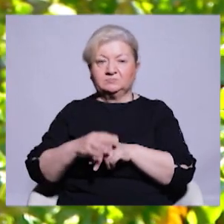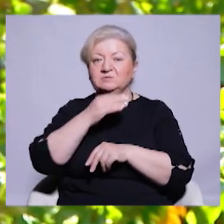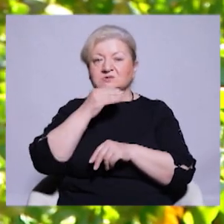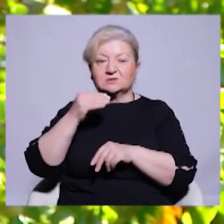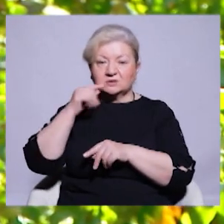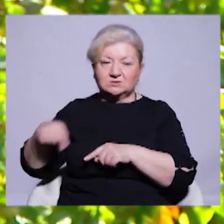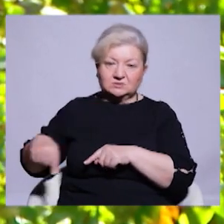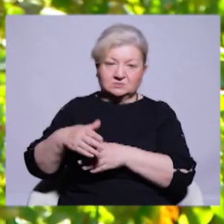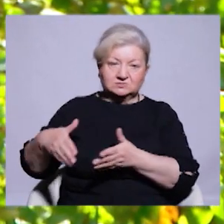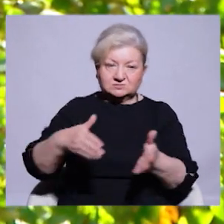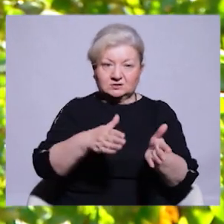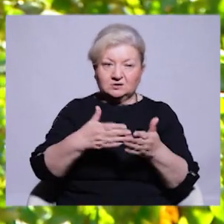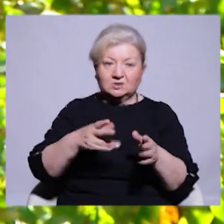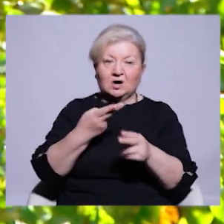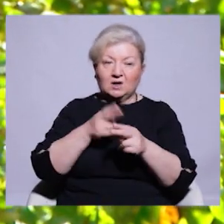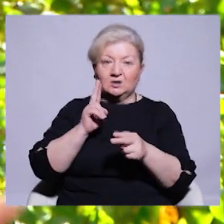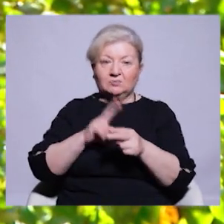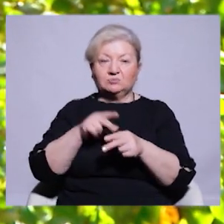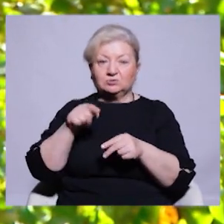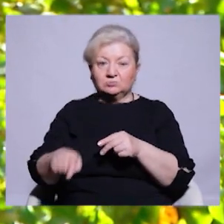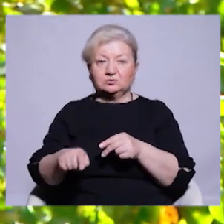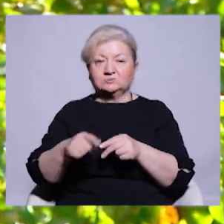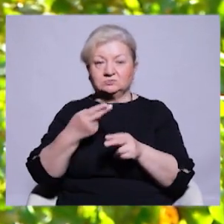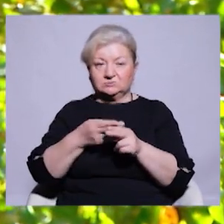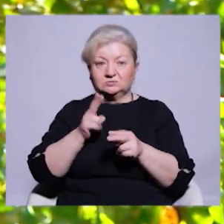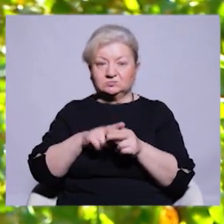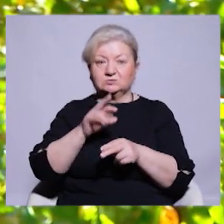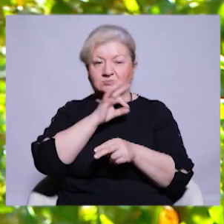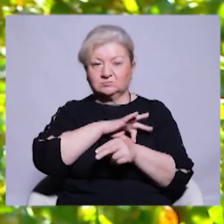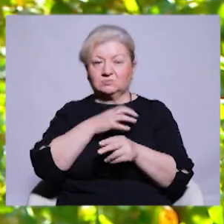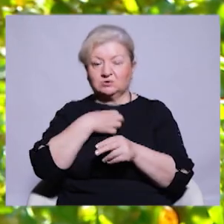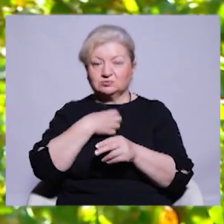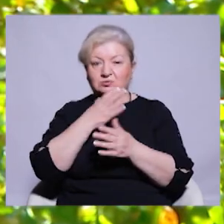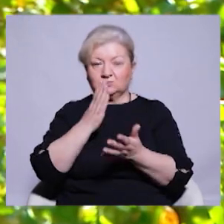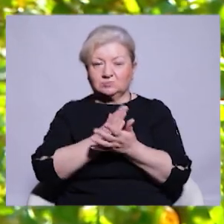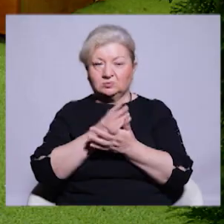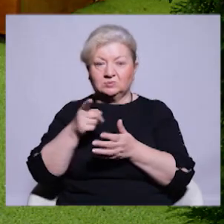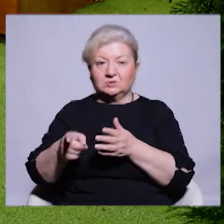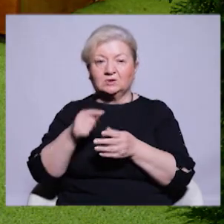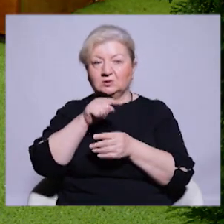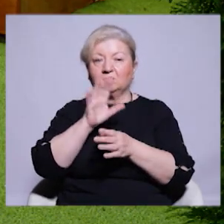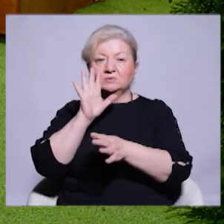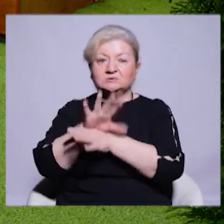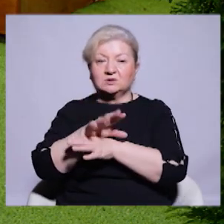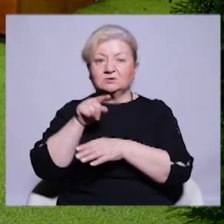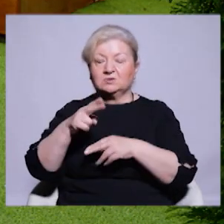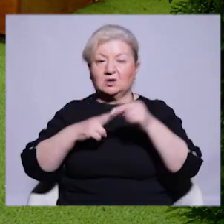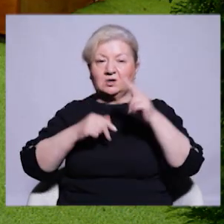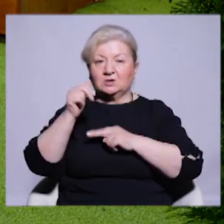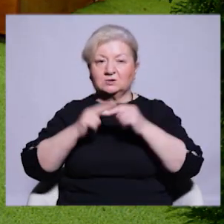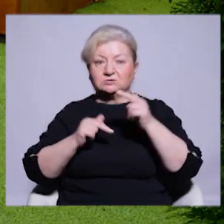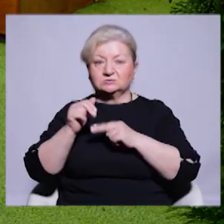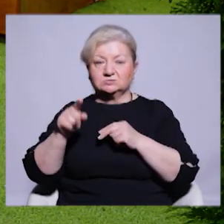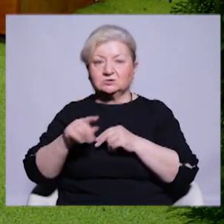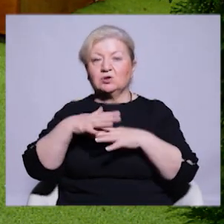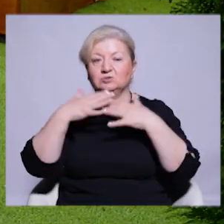შემოსასვლელს ამიტომ ესეც რა თქმა უნდა მნიშვნელოვანია და მან ბრძანა რომ აქ უნდა